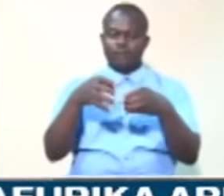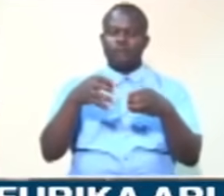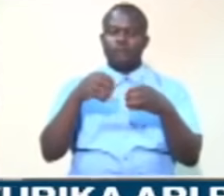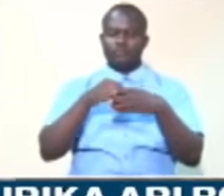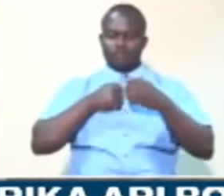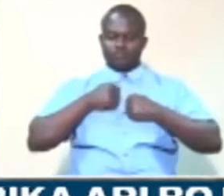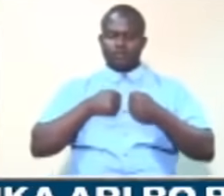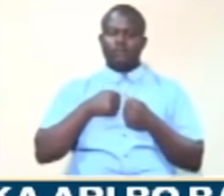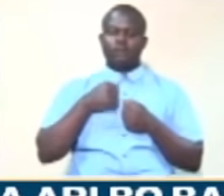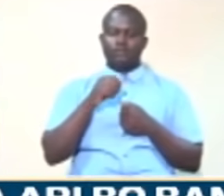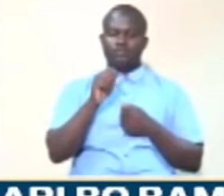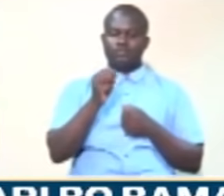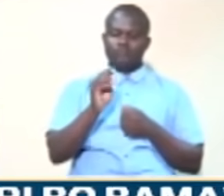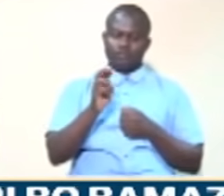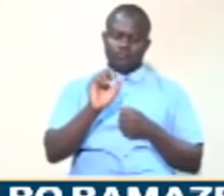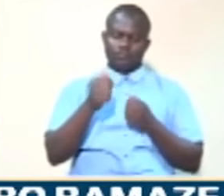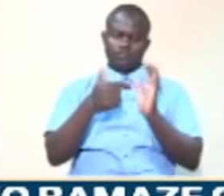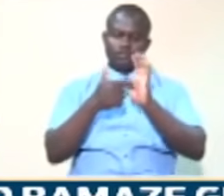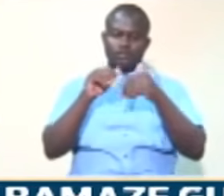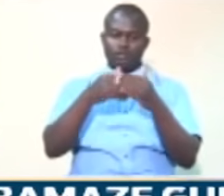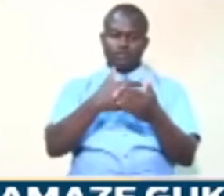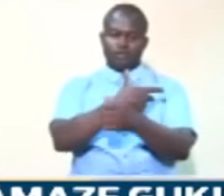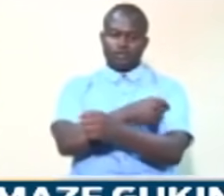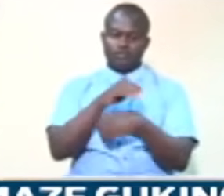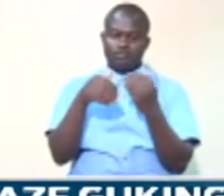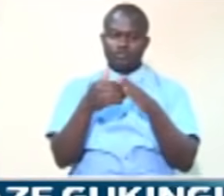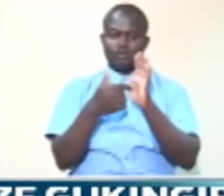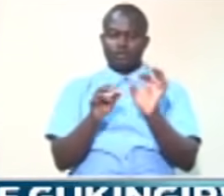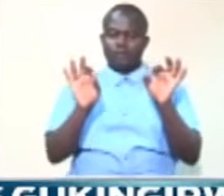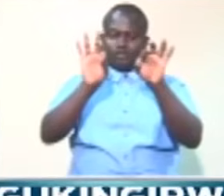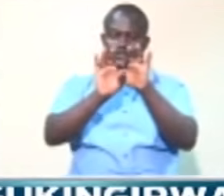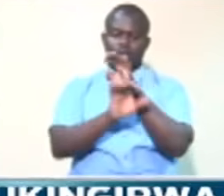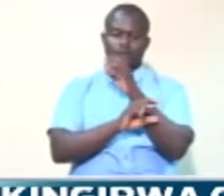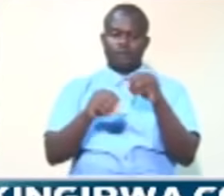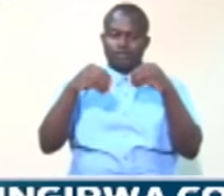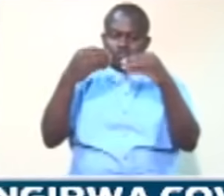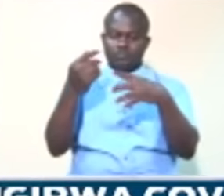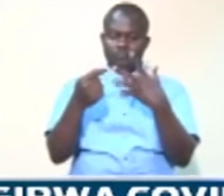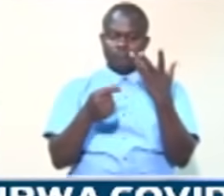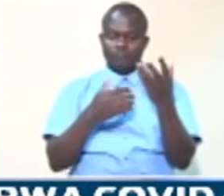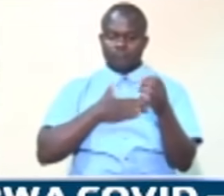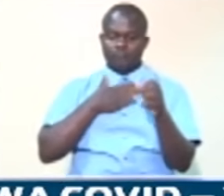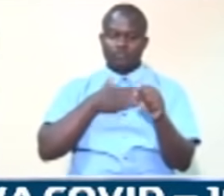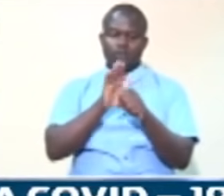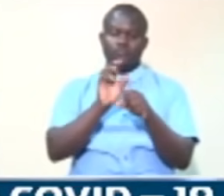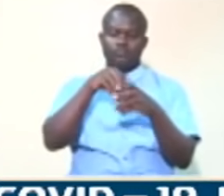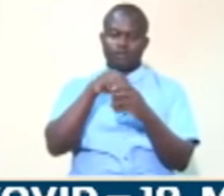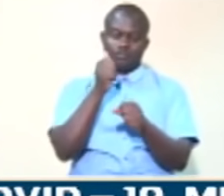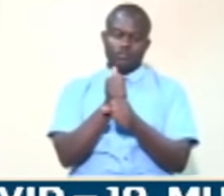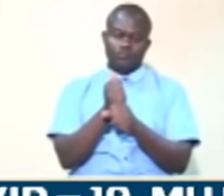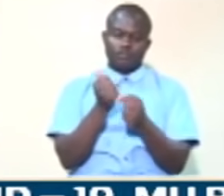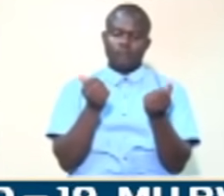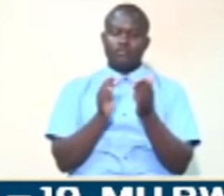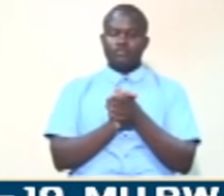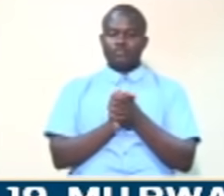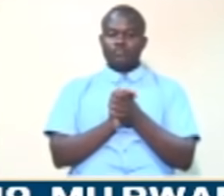mu Rwanda Andre Gitembagara avuga ko gukingira abaforomo n'ababyaza bigaragaza agaciro igihugu kibaha ibintu bishimira nk'abari muri uyu mwuga Lote